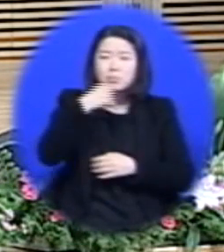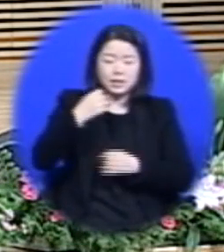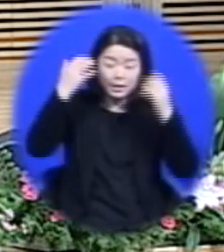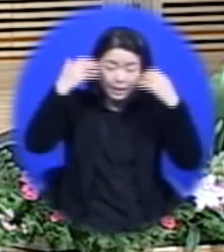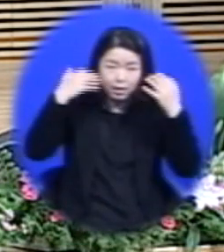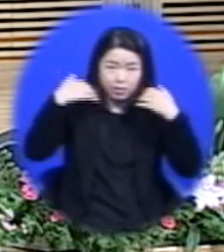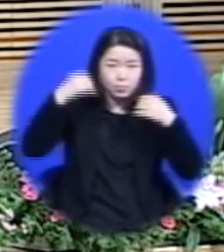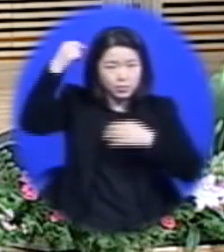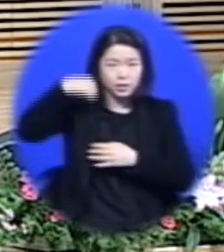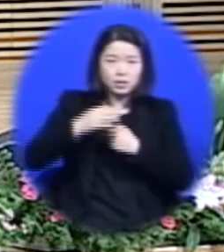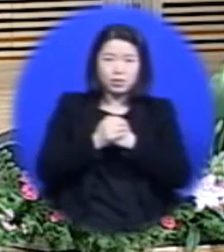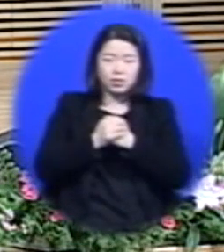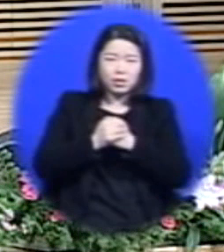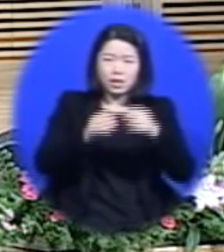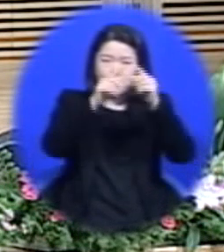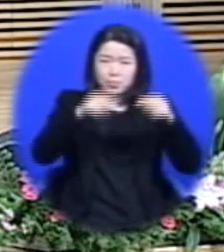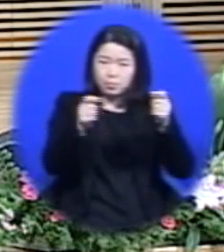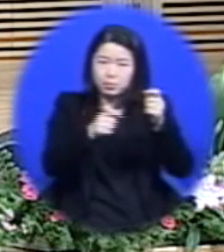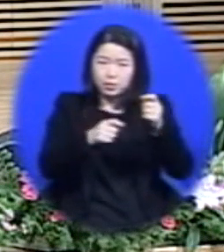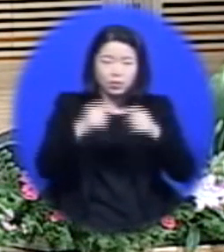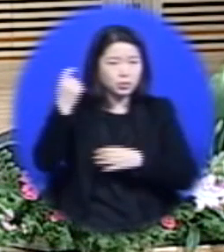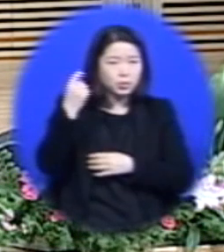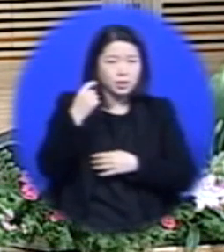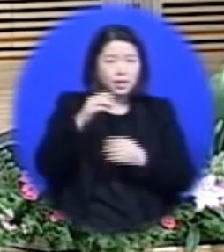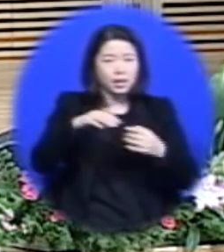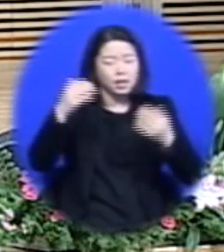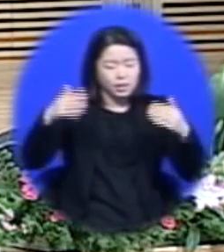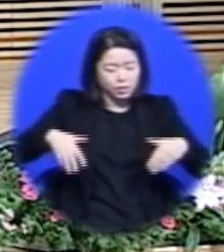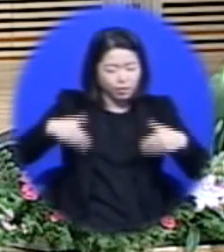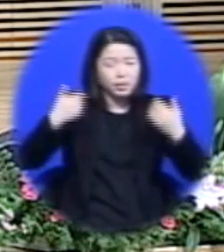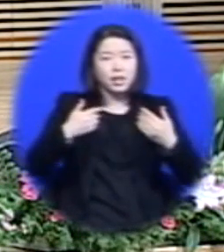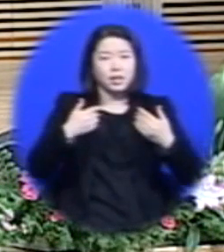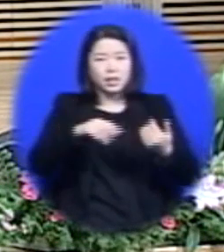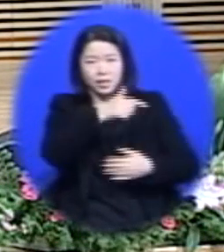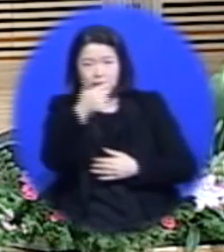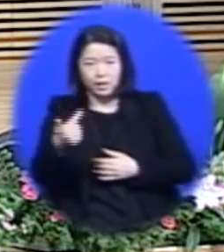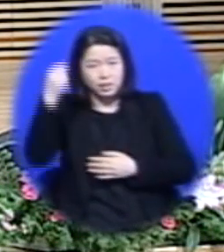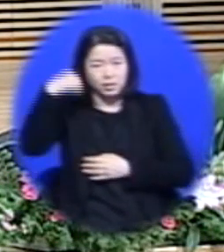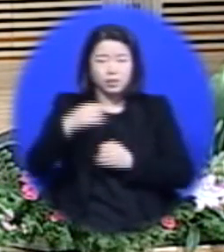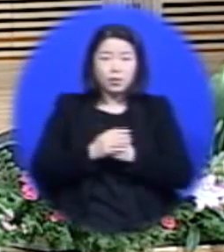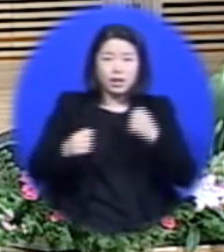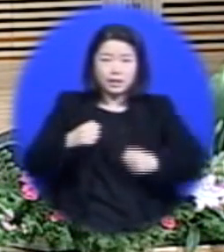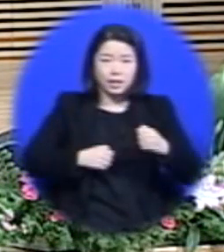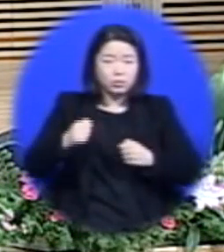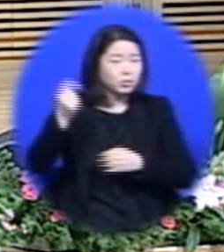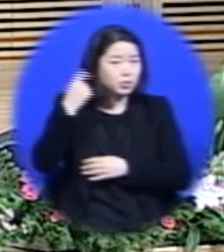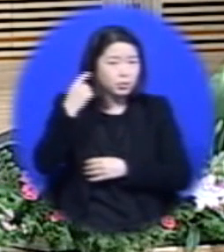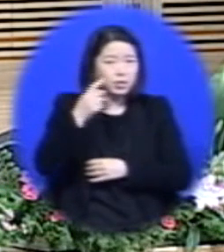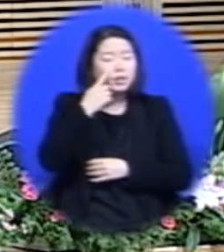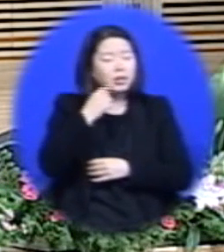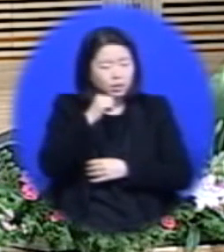느껴 통경 소리에 선상 안해 진력을 느껴 개구리 소리에 졸음을